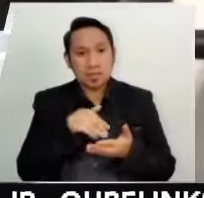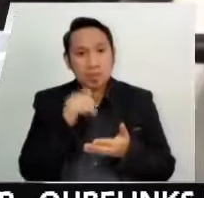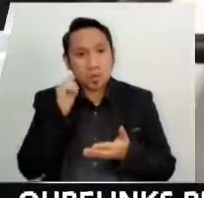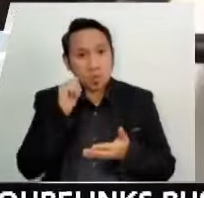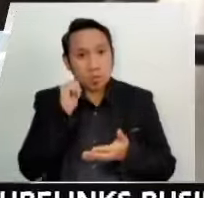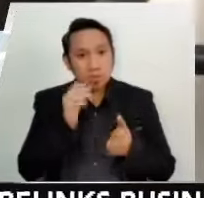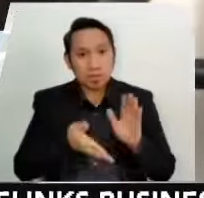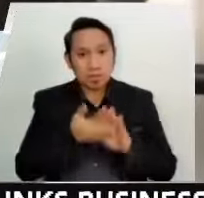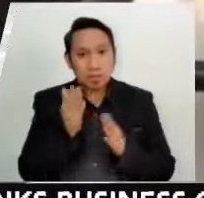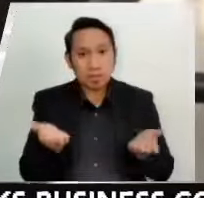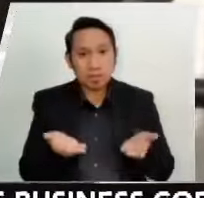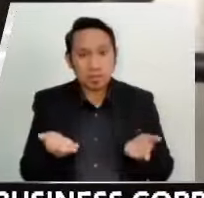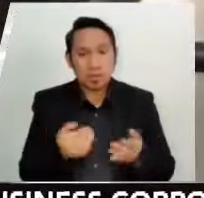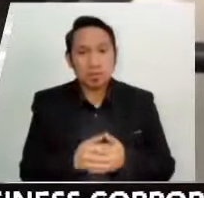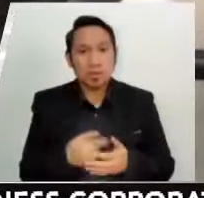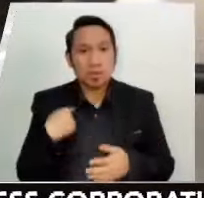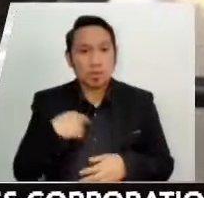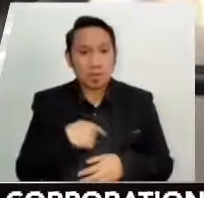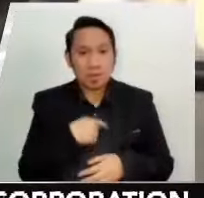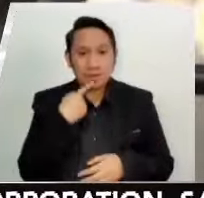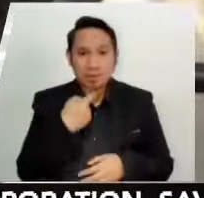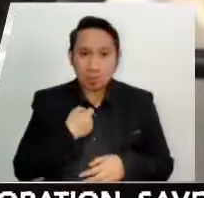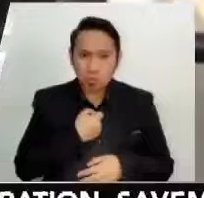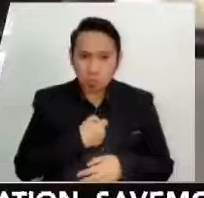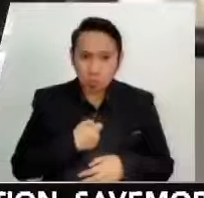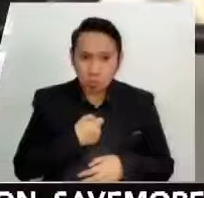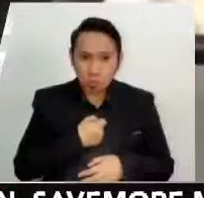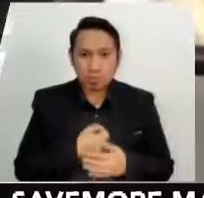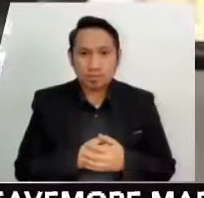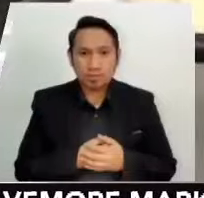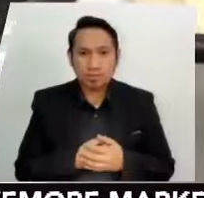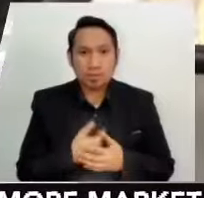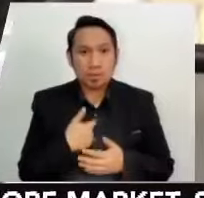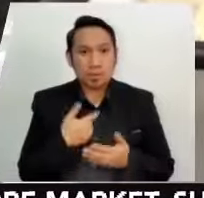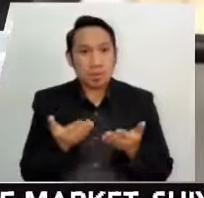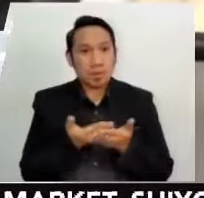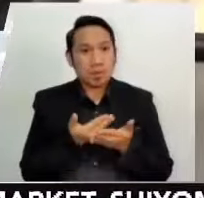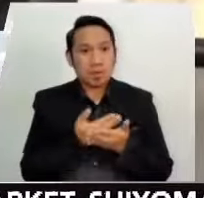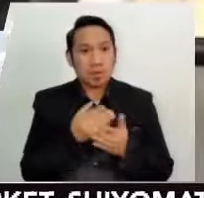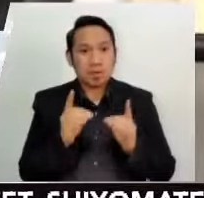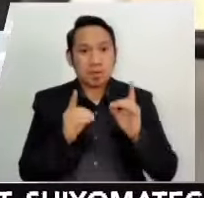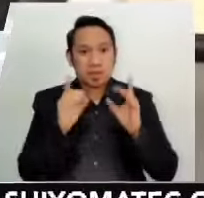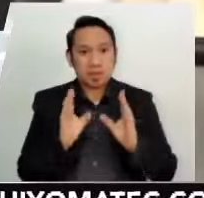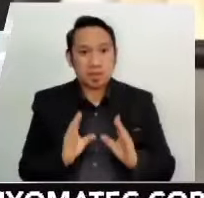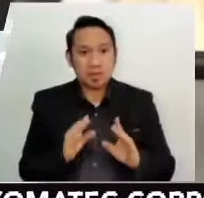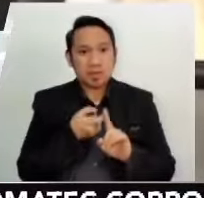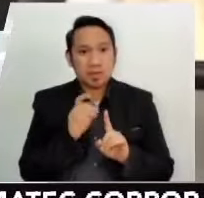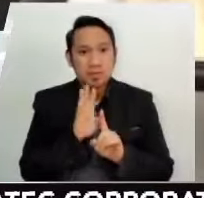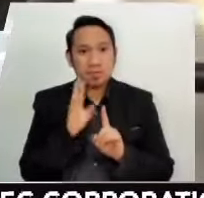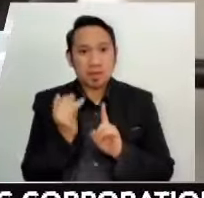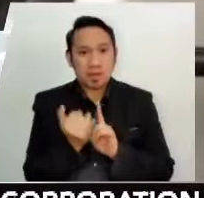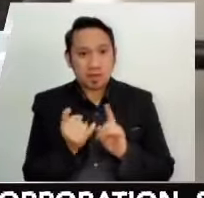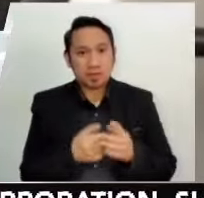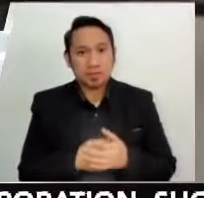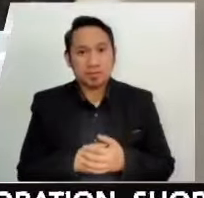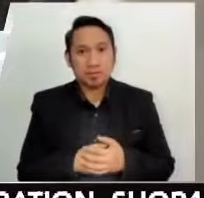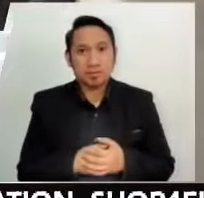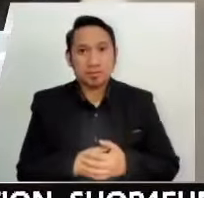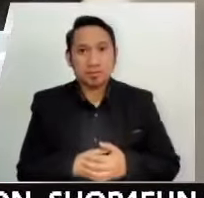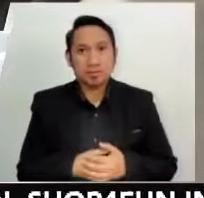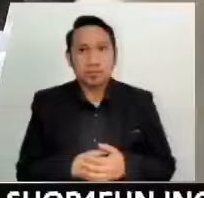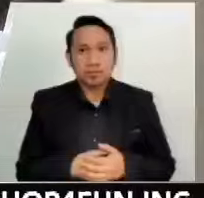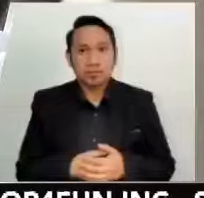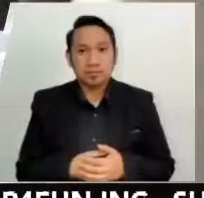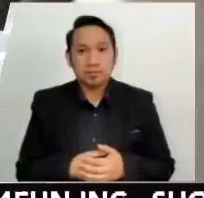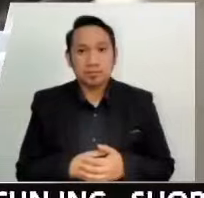po kami ng pasensya. Dahil bagong driver po ng ambulance sa barangay, wala po kaming, pauwi